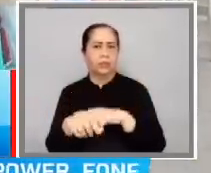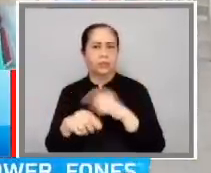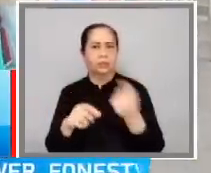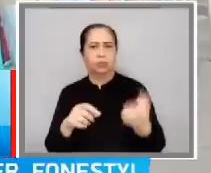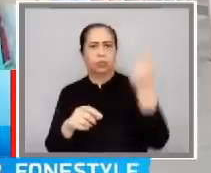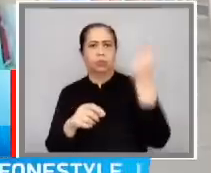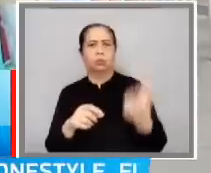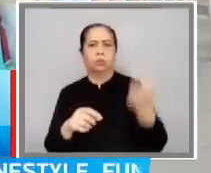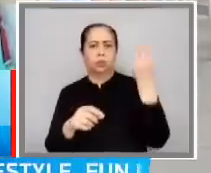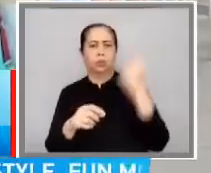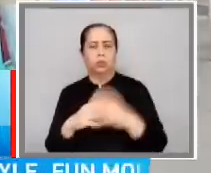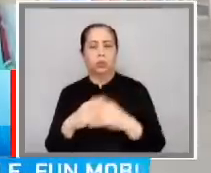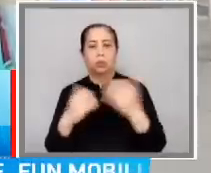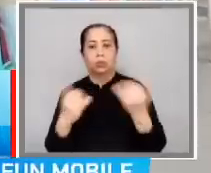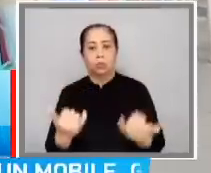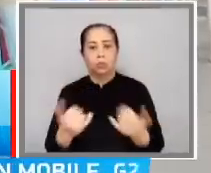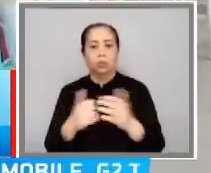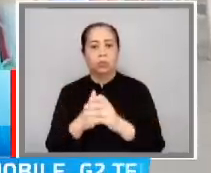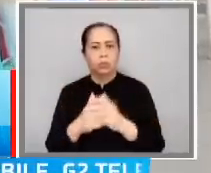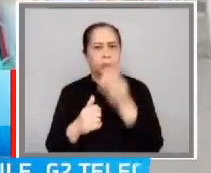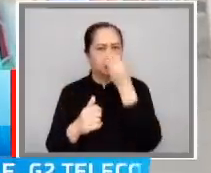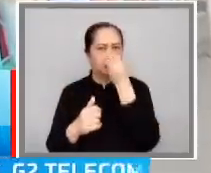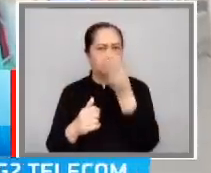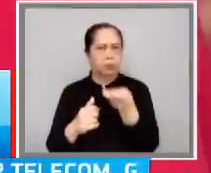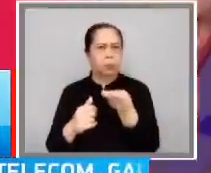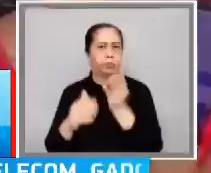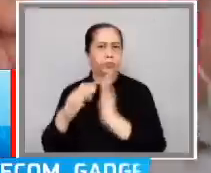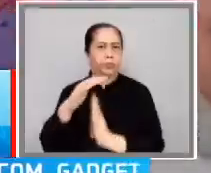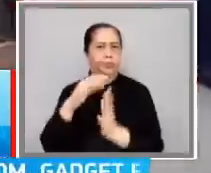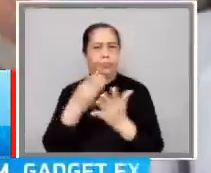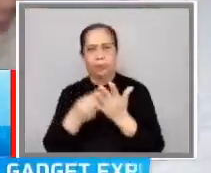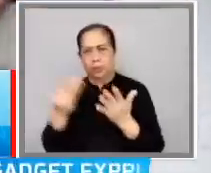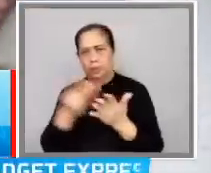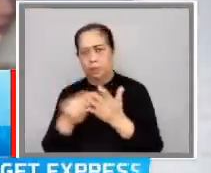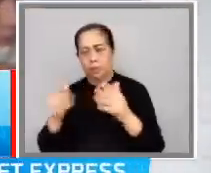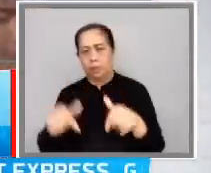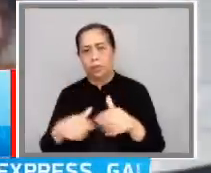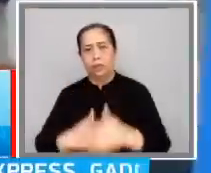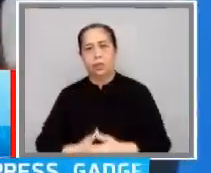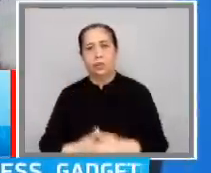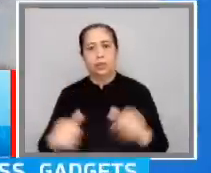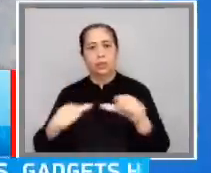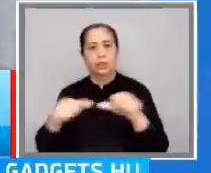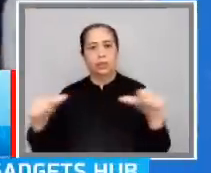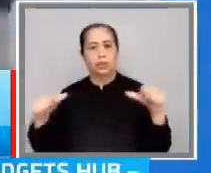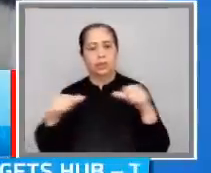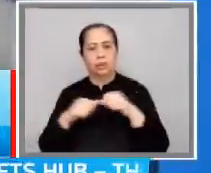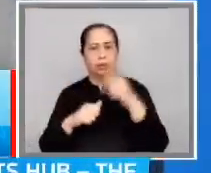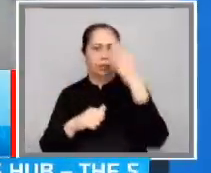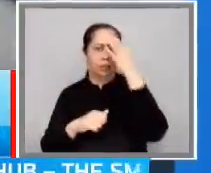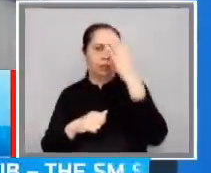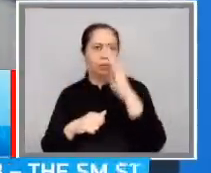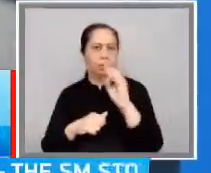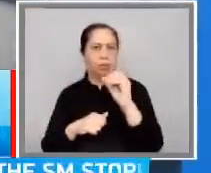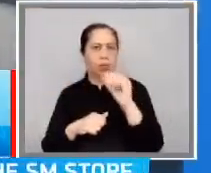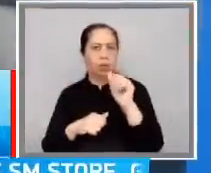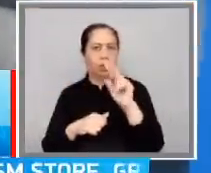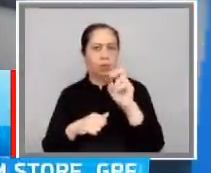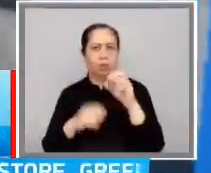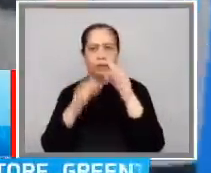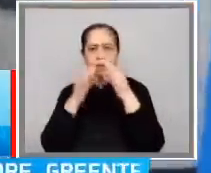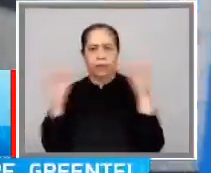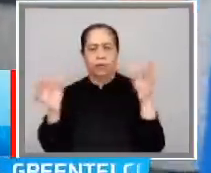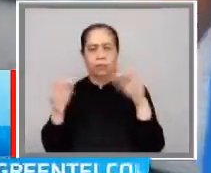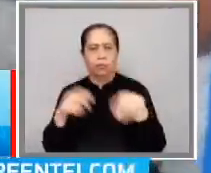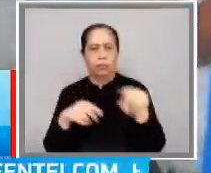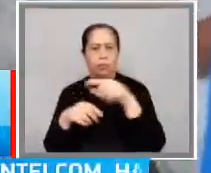umaga, mangilang-ilang pa lamang ang mga mamimili dito sa maya area na ito sa Bukawi, Bulacan, sa isang kilalang open area